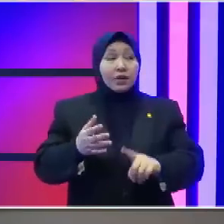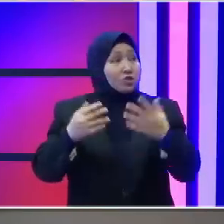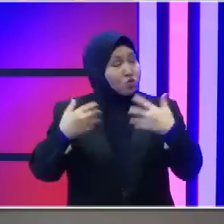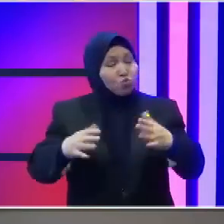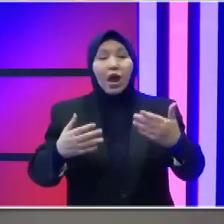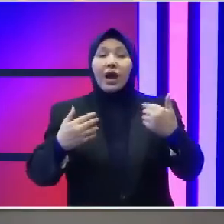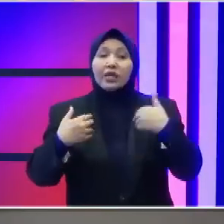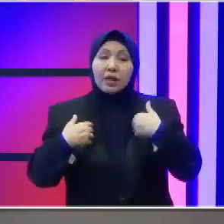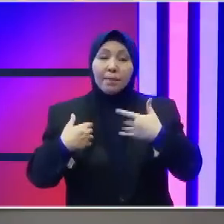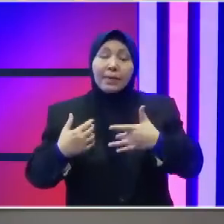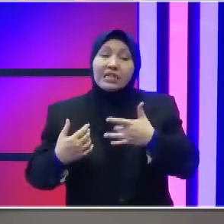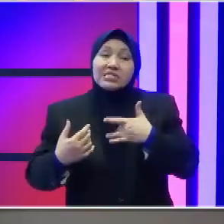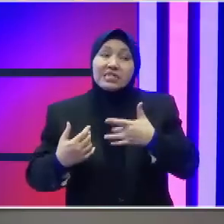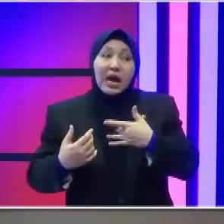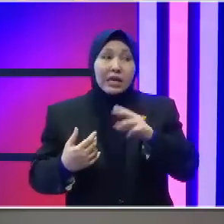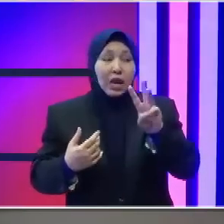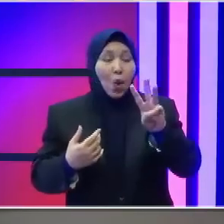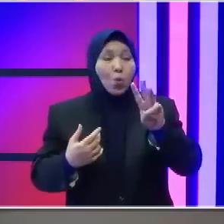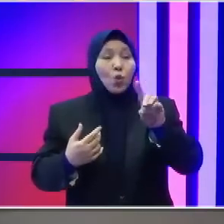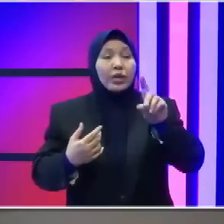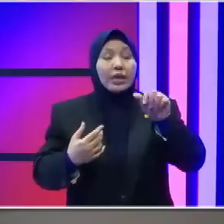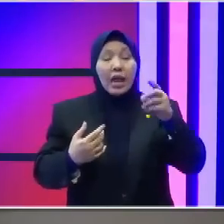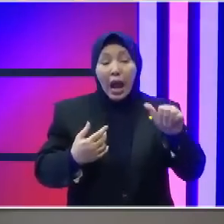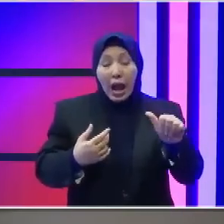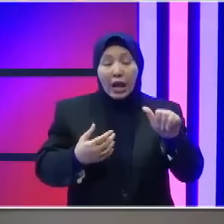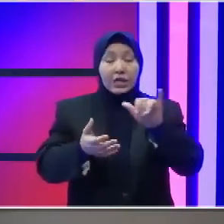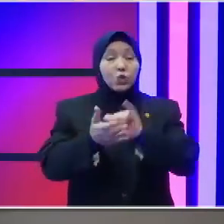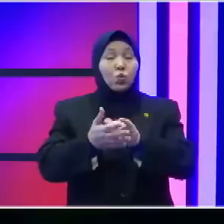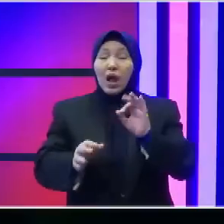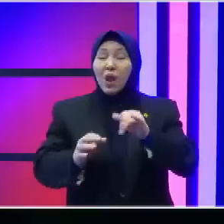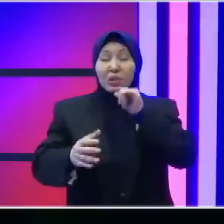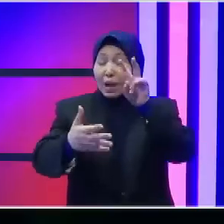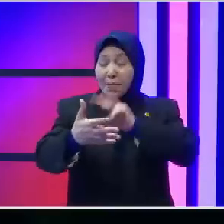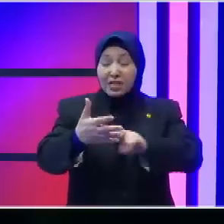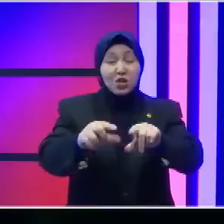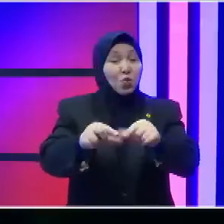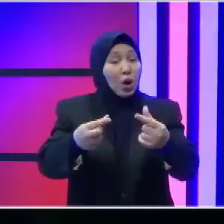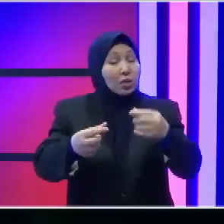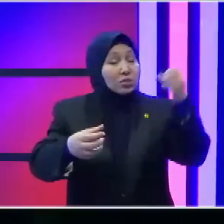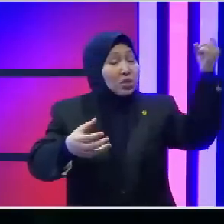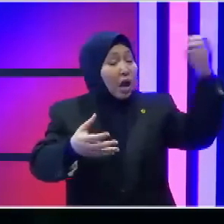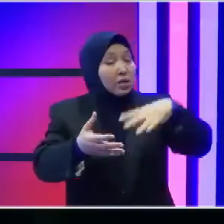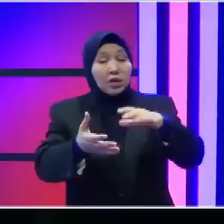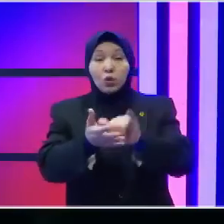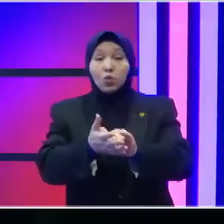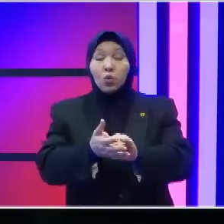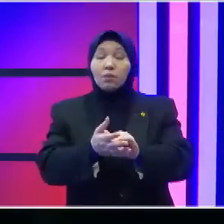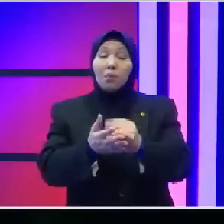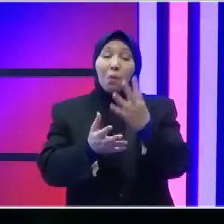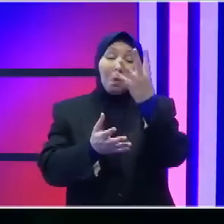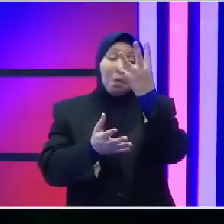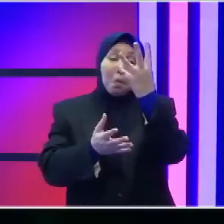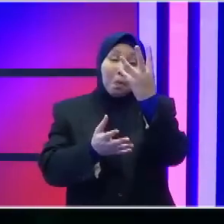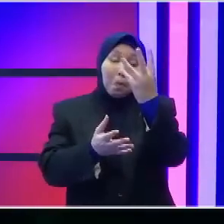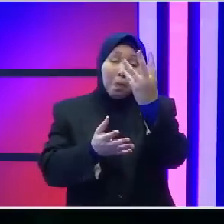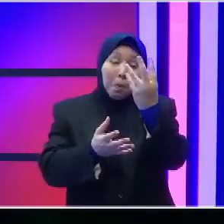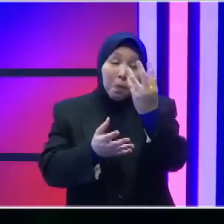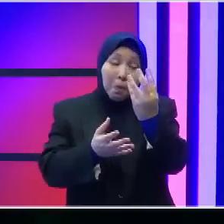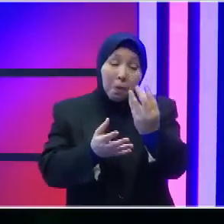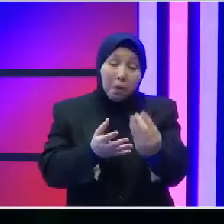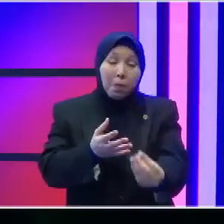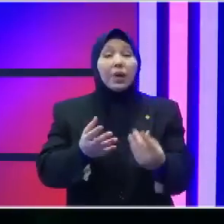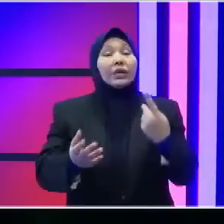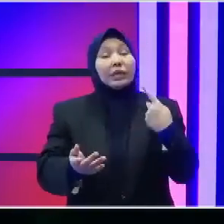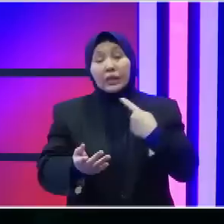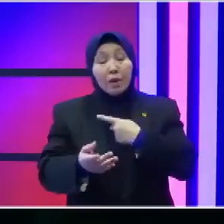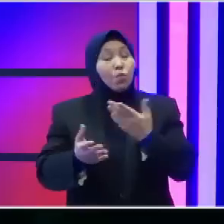sudah ada perasaan wudda tersebut. Tetapi kalau tak baca Quran, cahaya itu akan makin malap. Kita